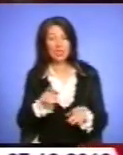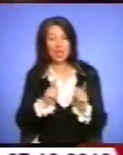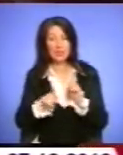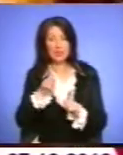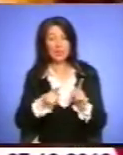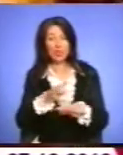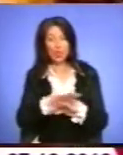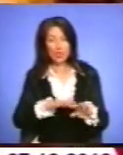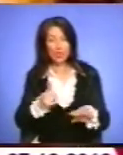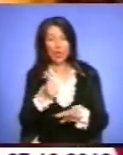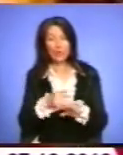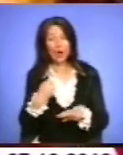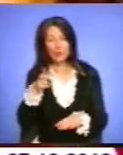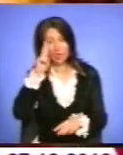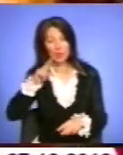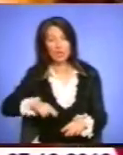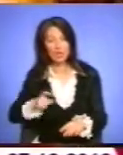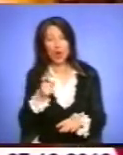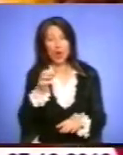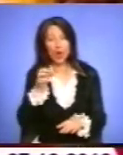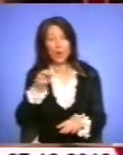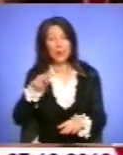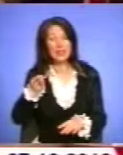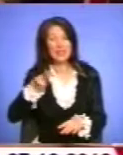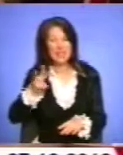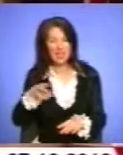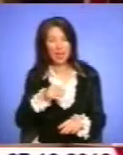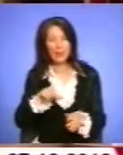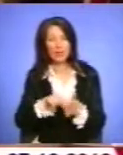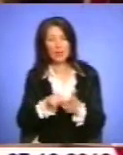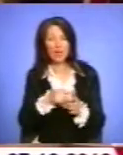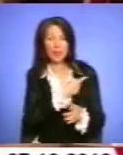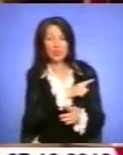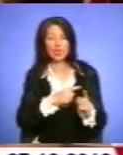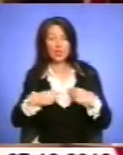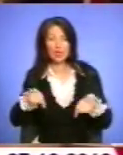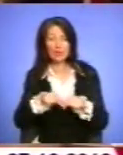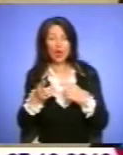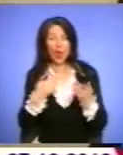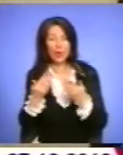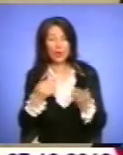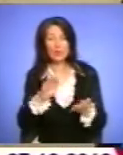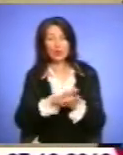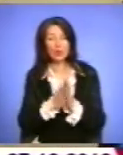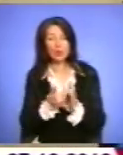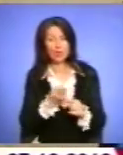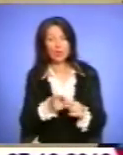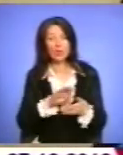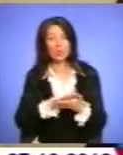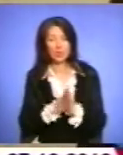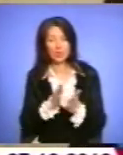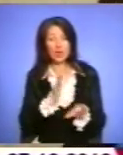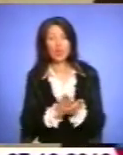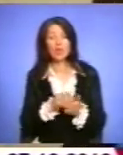голова облдержадміністрації Валентин Хоптян та працівники медичної сфери обговорили ситуацію, яка склалася. Вступив закон про екстрену